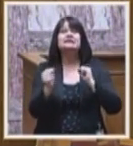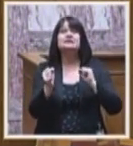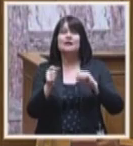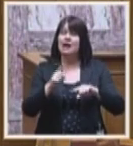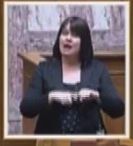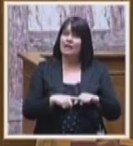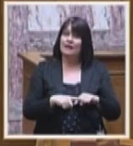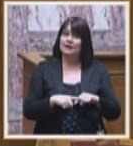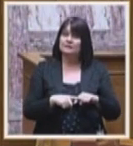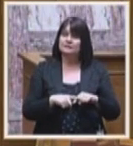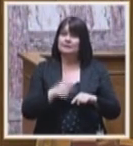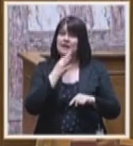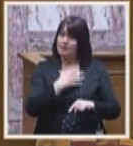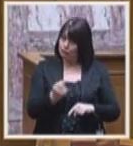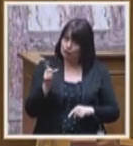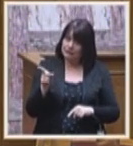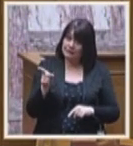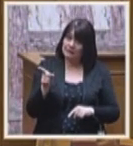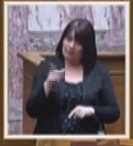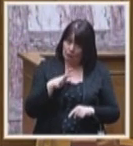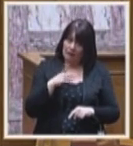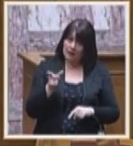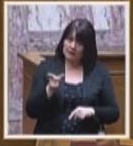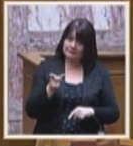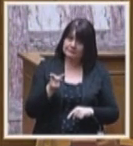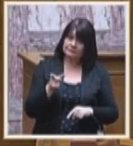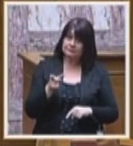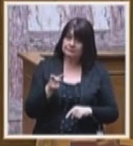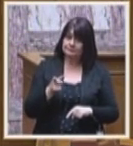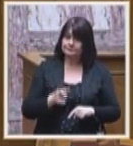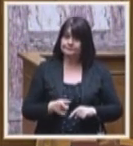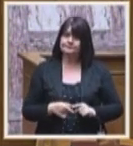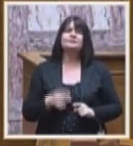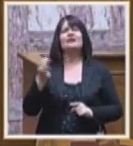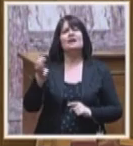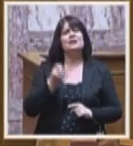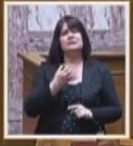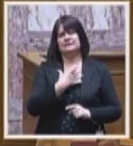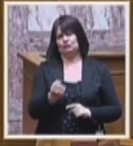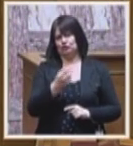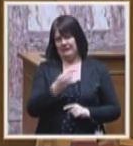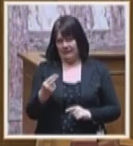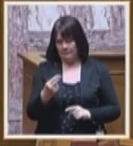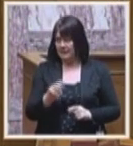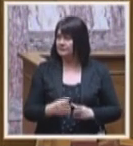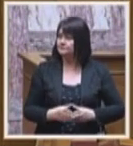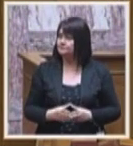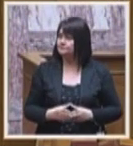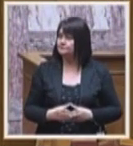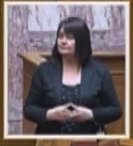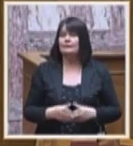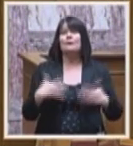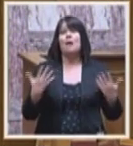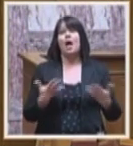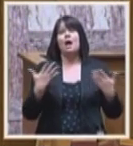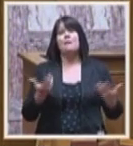Αυτή είναι η αξιοπιστία και η εμπιστοσύνη. Αυτό θέλετε. Μας μιλήσατε για εμπιστοσύνη. Μεγάλα λόγια,